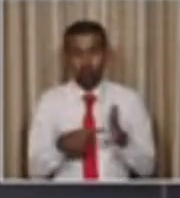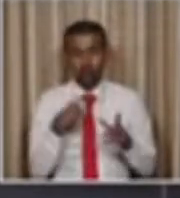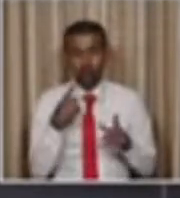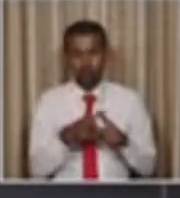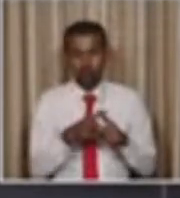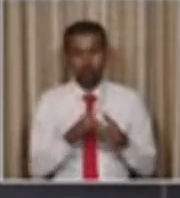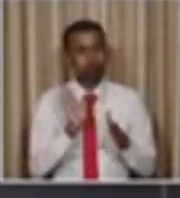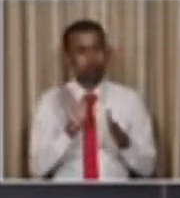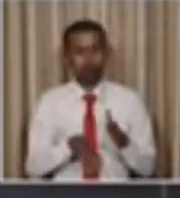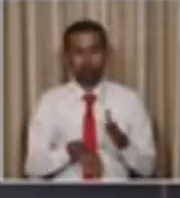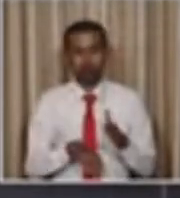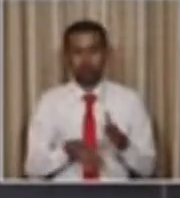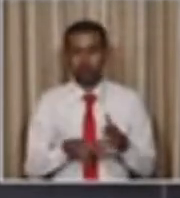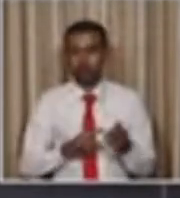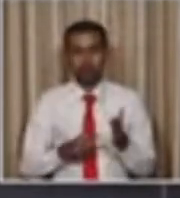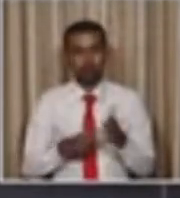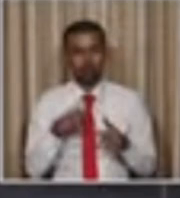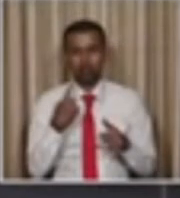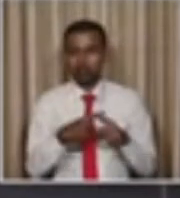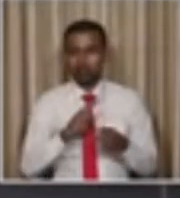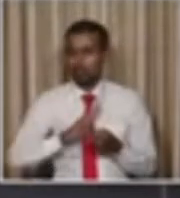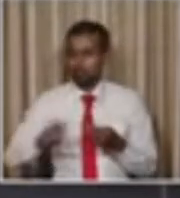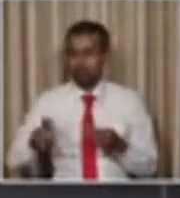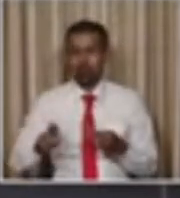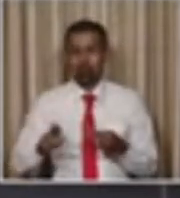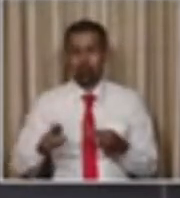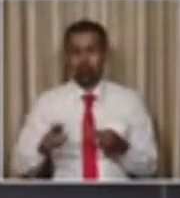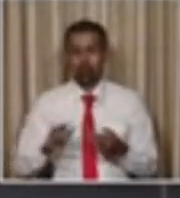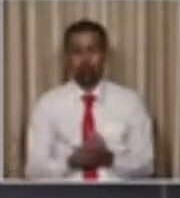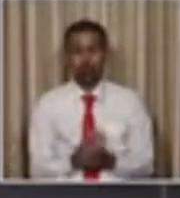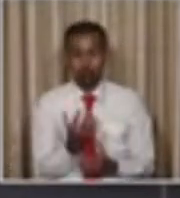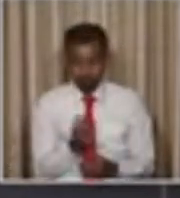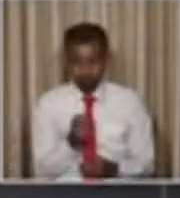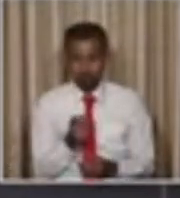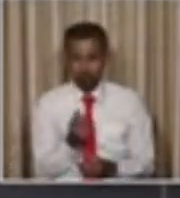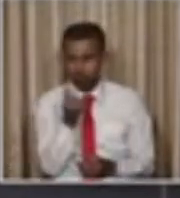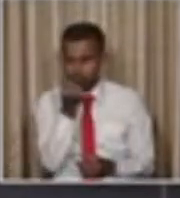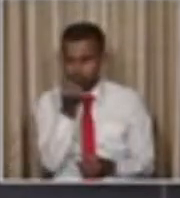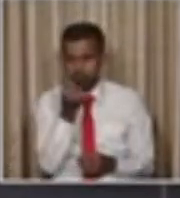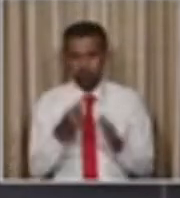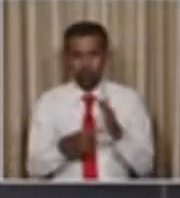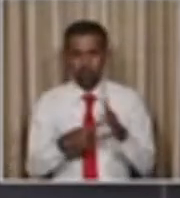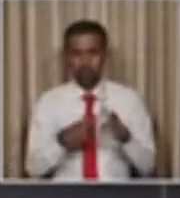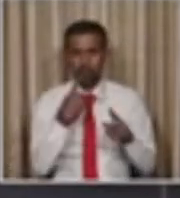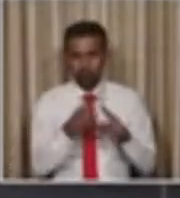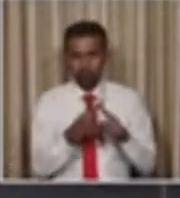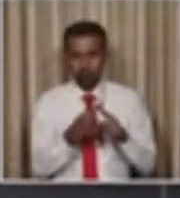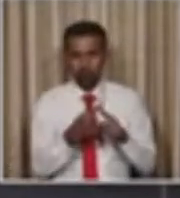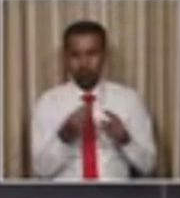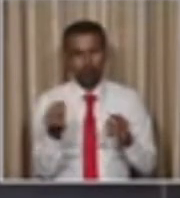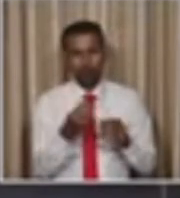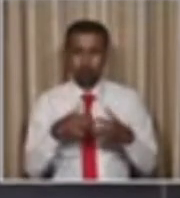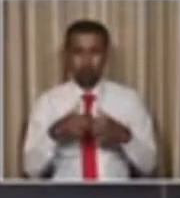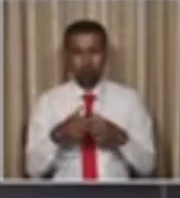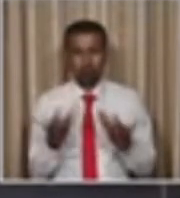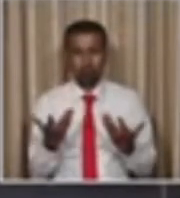exempt කරන්න මේකට tax ගහන්න එපා එහෙම නැත්තම් කරන්නම ඕනේ නම් පුංචිම පුංචි tax එකක් මේකට ගැහුවට කමක්